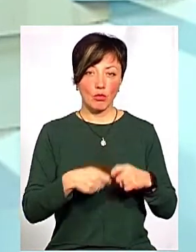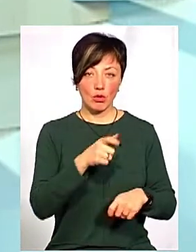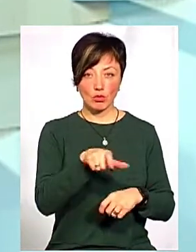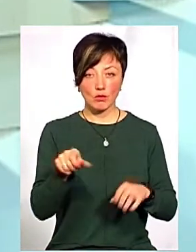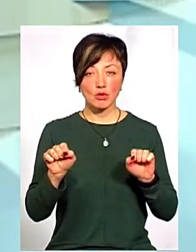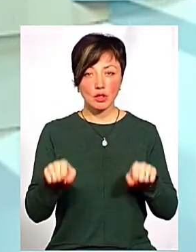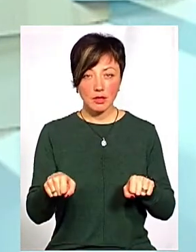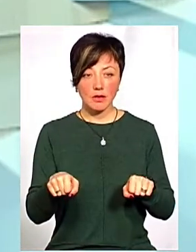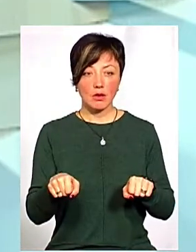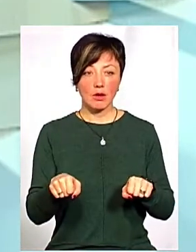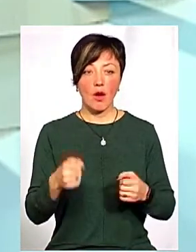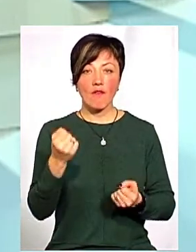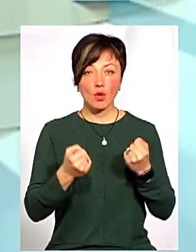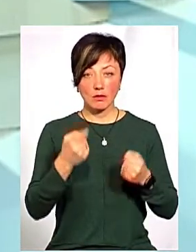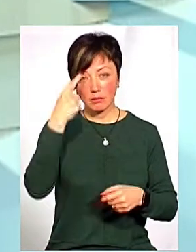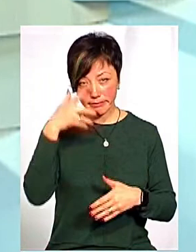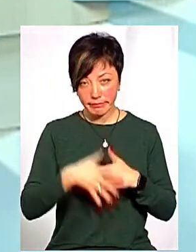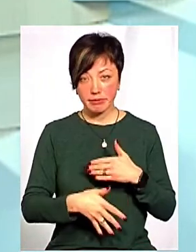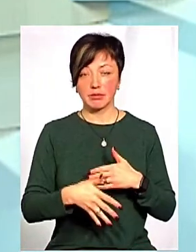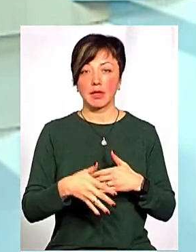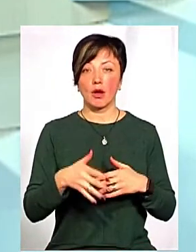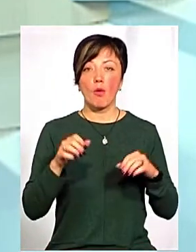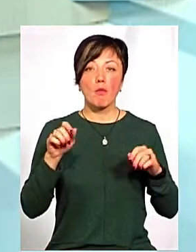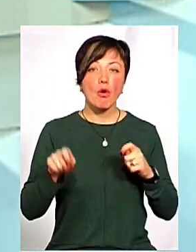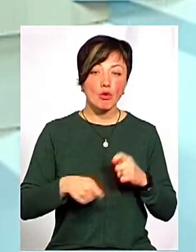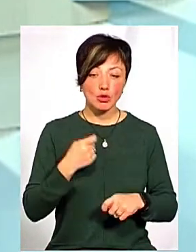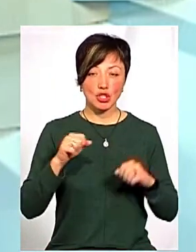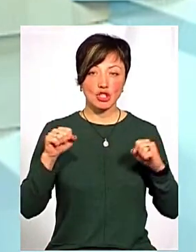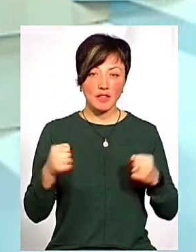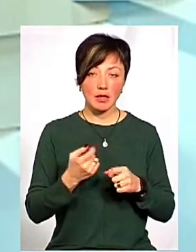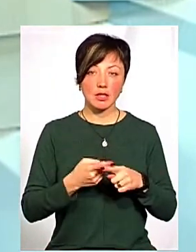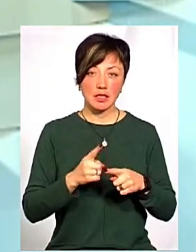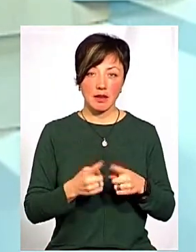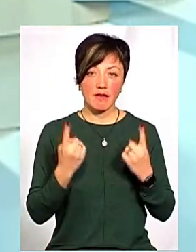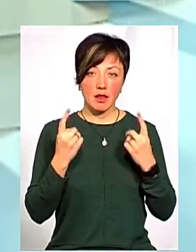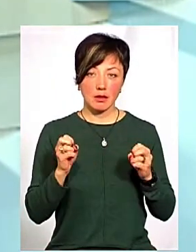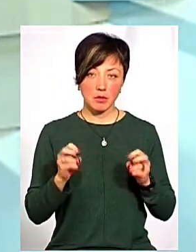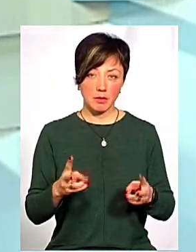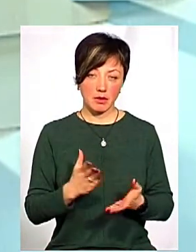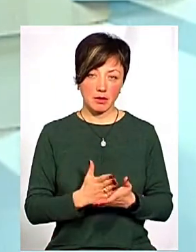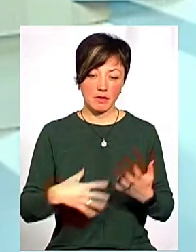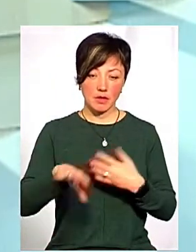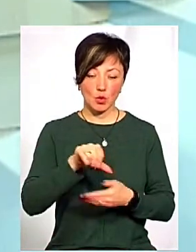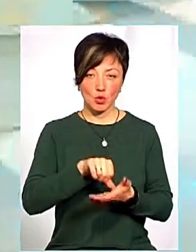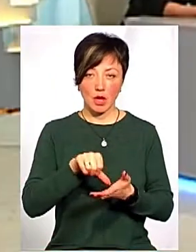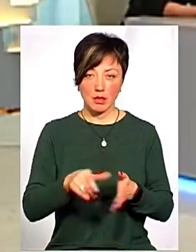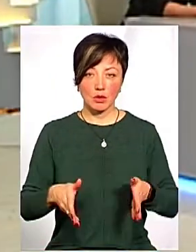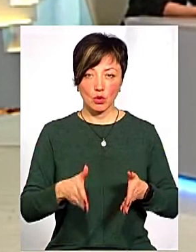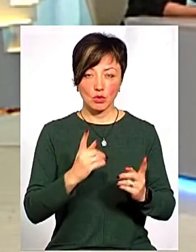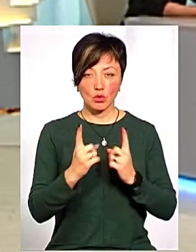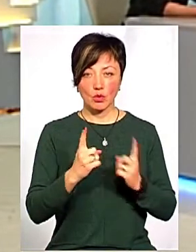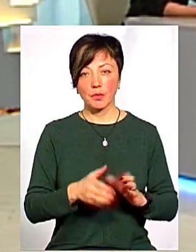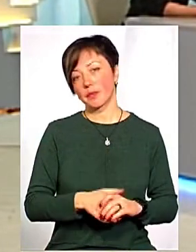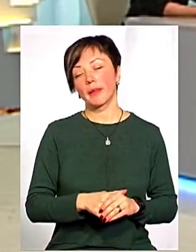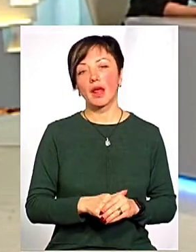порушників. Можливо, до водіїв нарешті дійде та інформація те, що порушення швидкісного режиму – це дійсно велика небезпека, яка становить для усіх учасників дорожнього руху. А